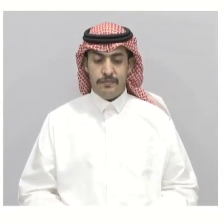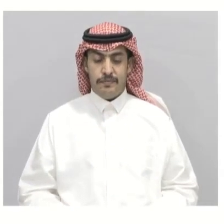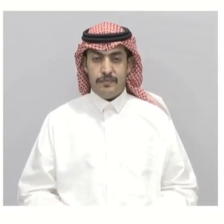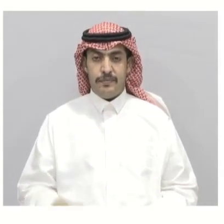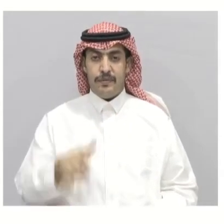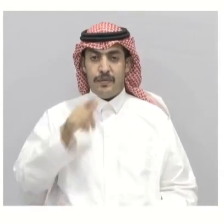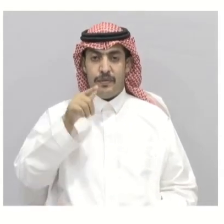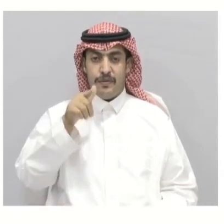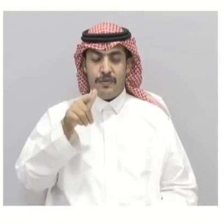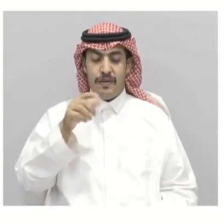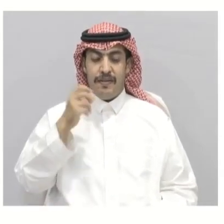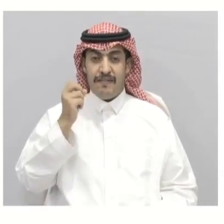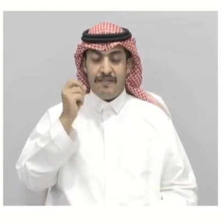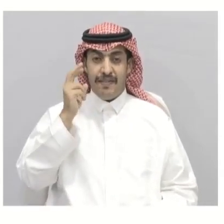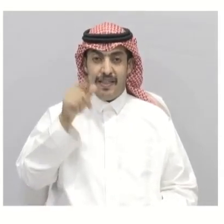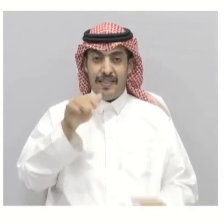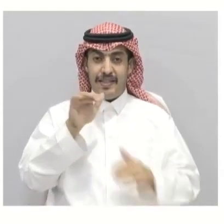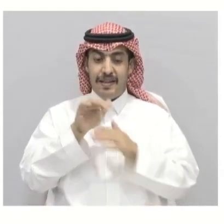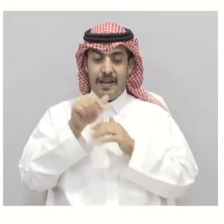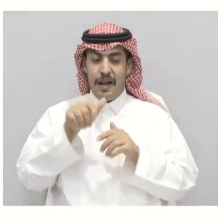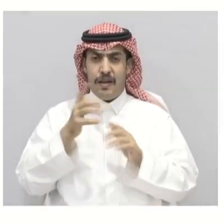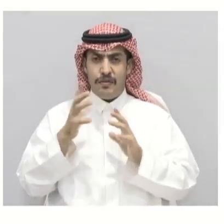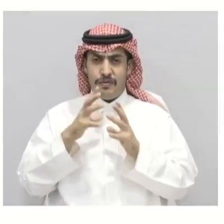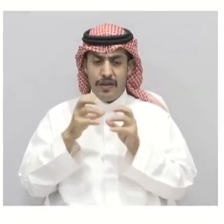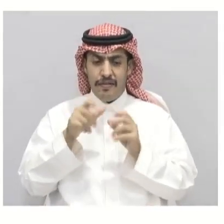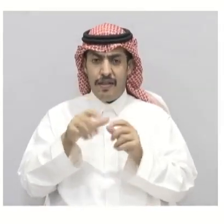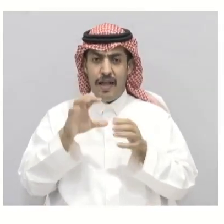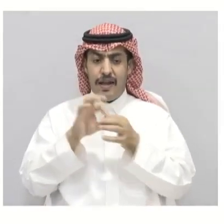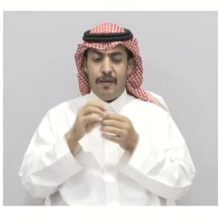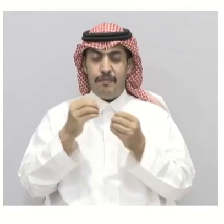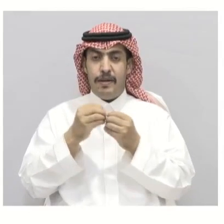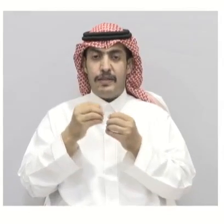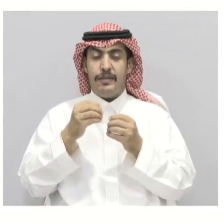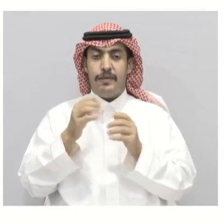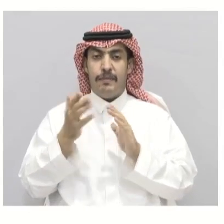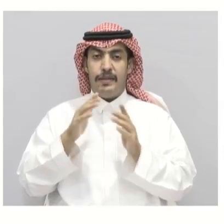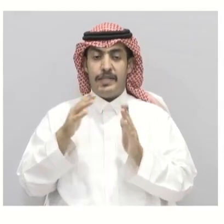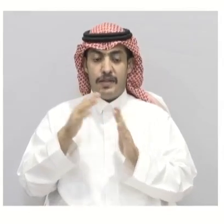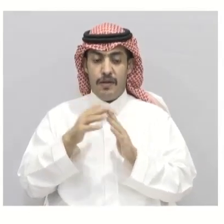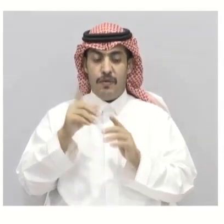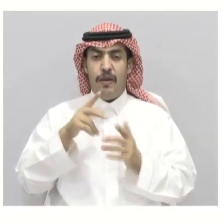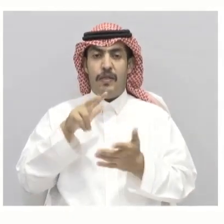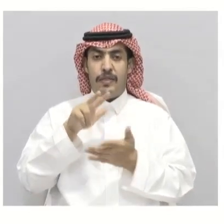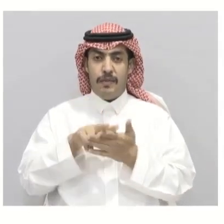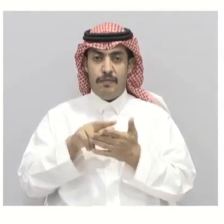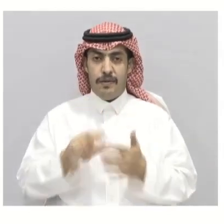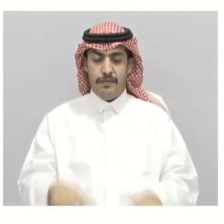يقول فكره هذا الدرس ان اصنف العلاقات بين الزوايا واطبقها